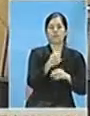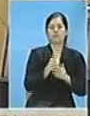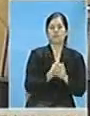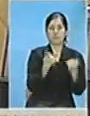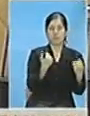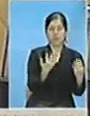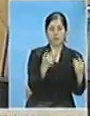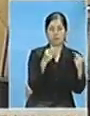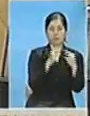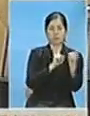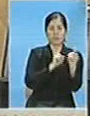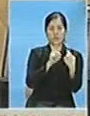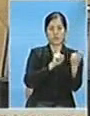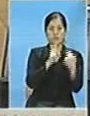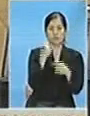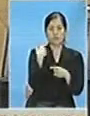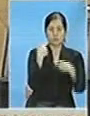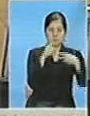ระทู้อีก2เรื่องนะครับ